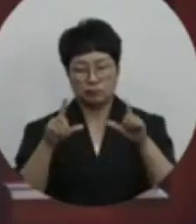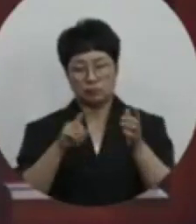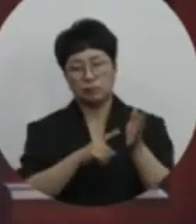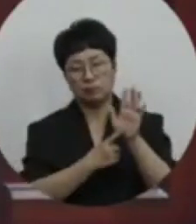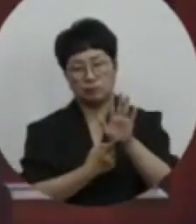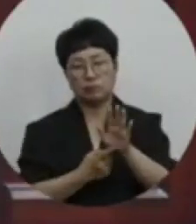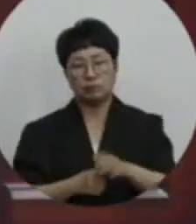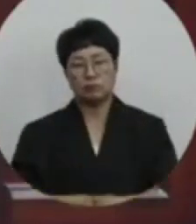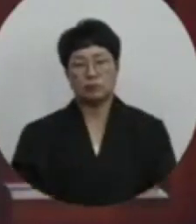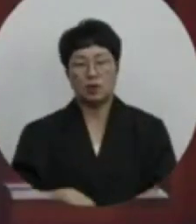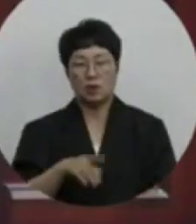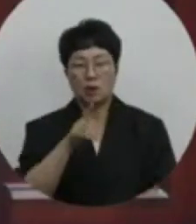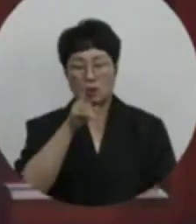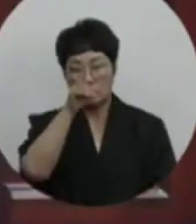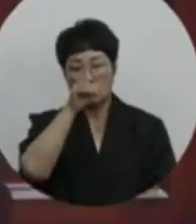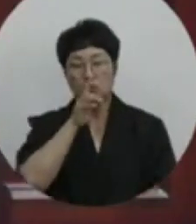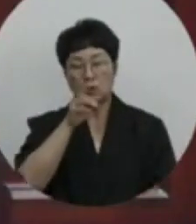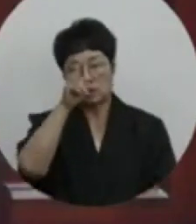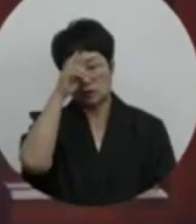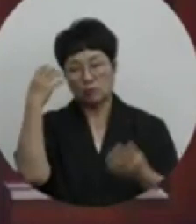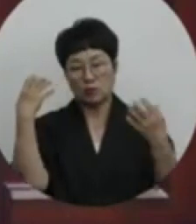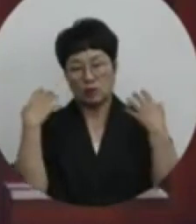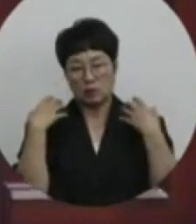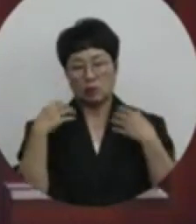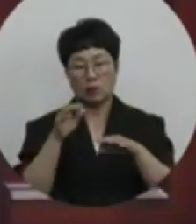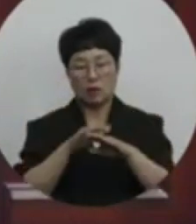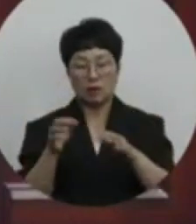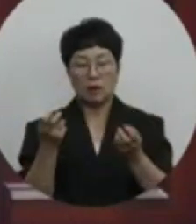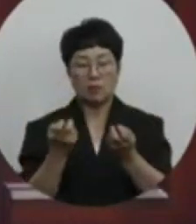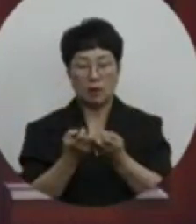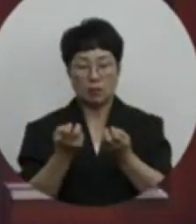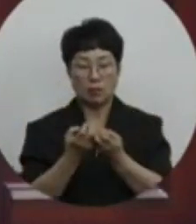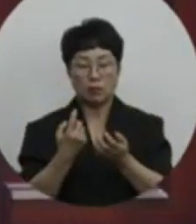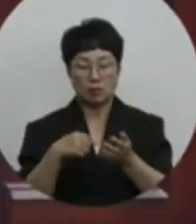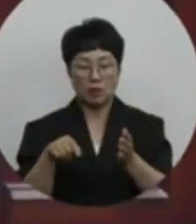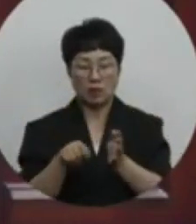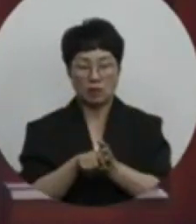있습니다. 중앙정부에서도 이를 해결하기 위한 노력으로